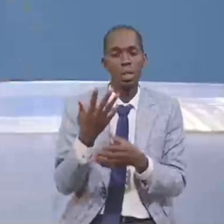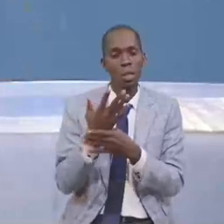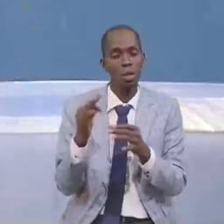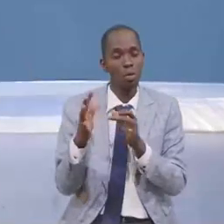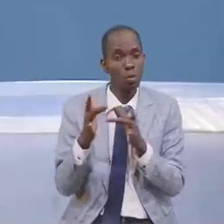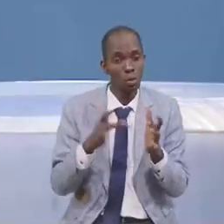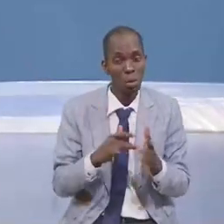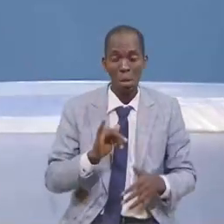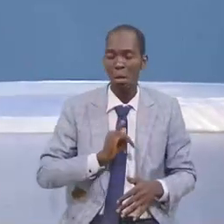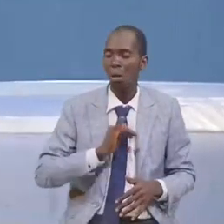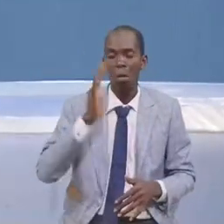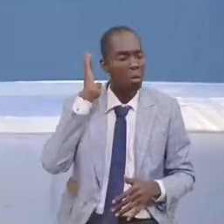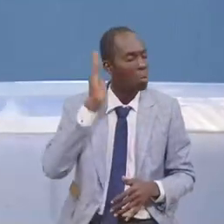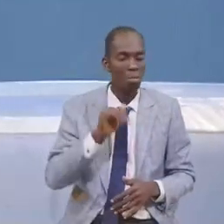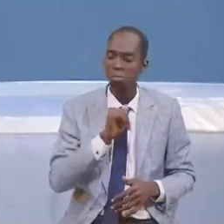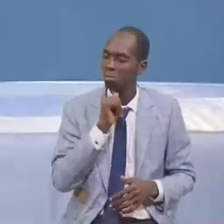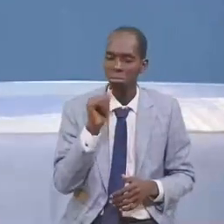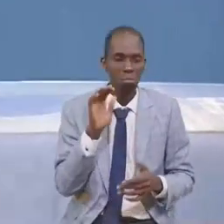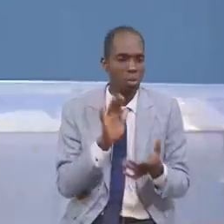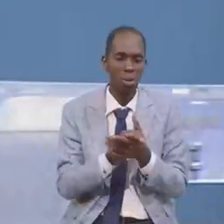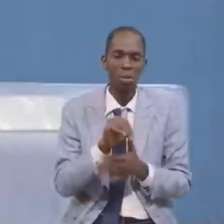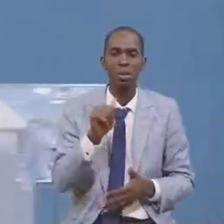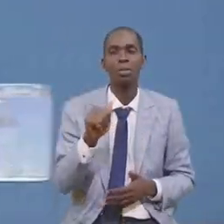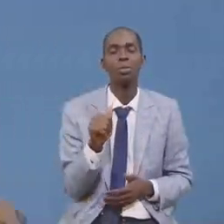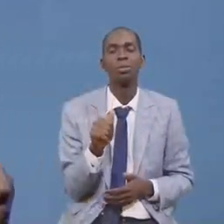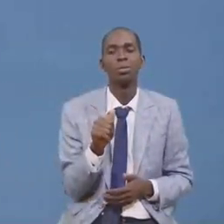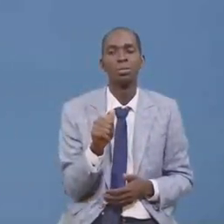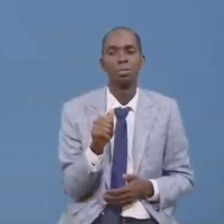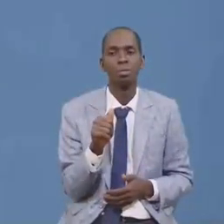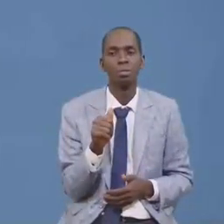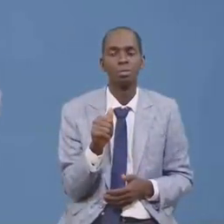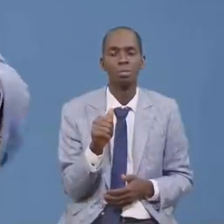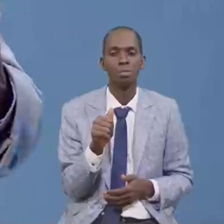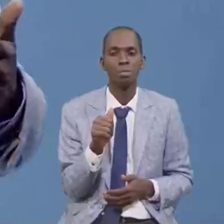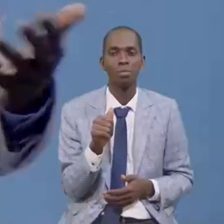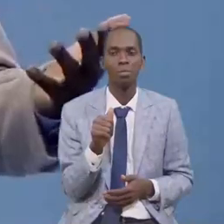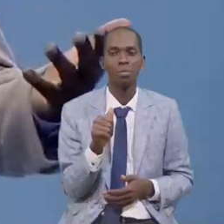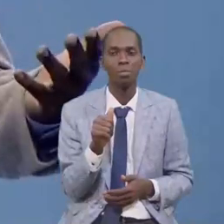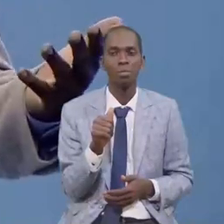Si je ne vois pas l'empreinte dans les mains, je ne croirai pas.